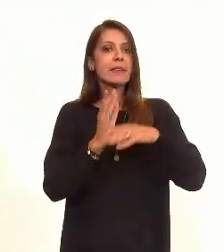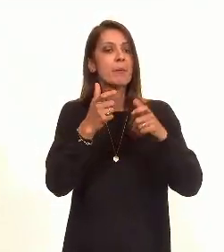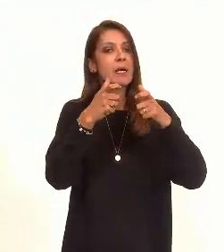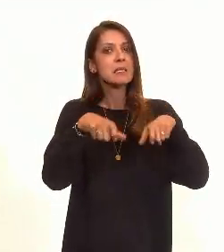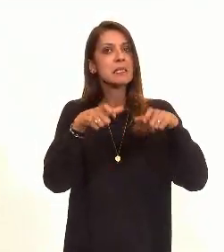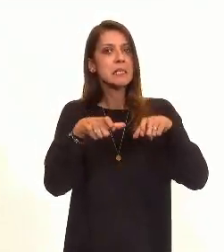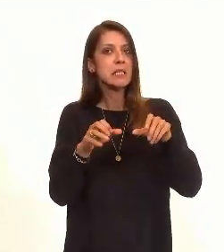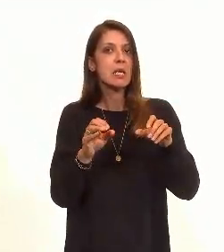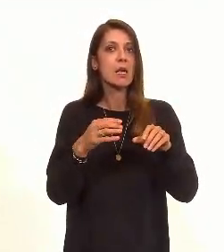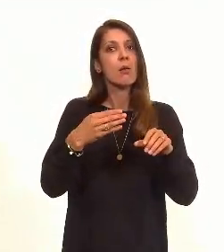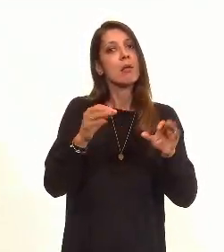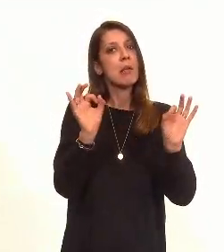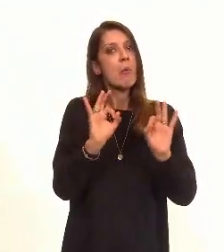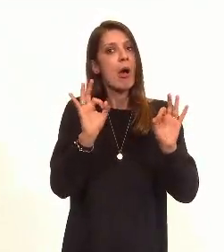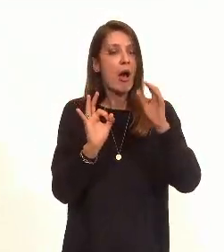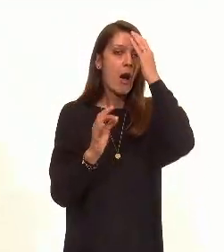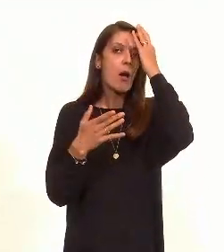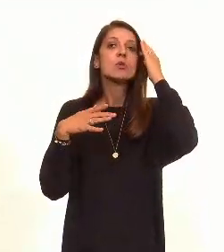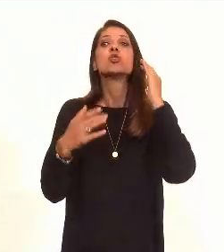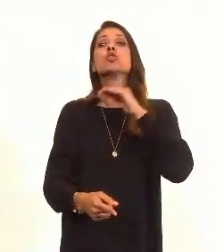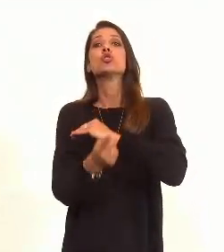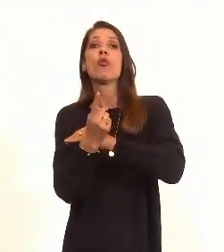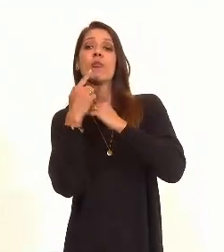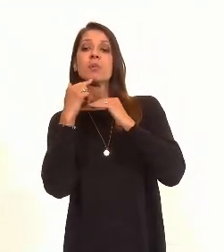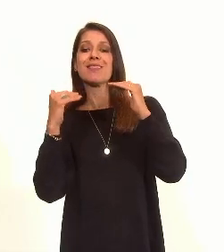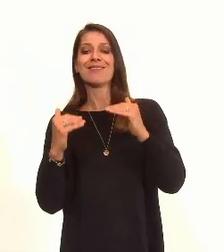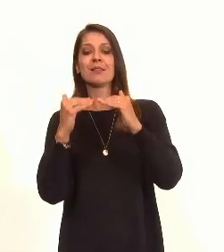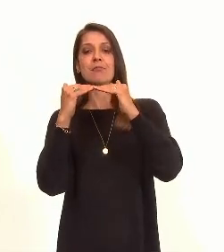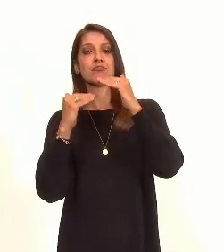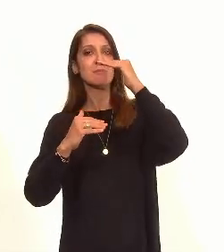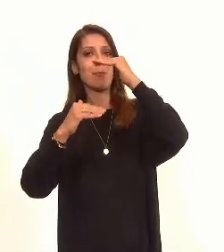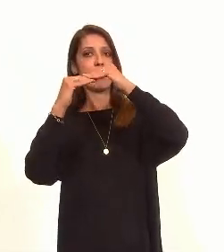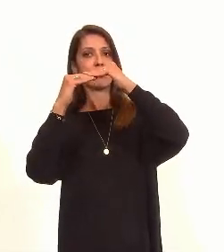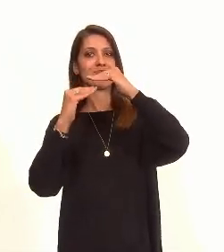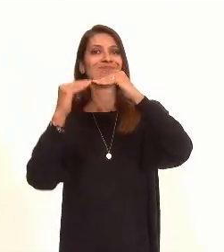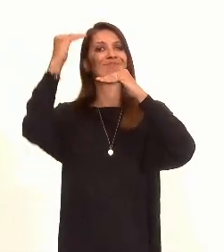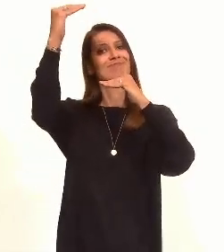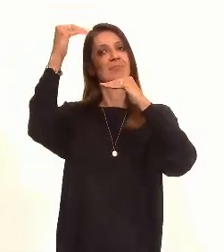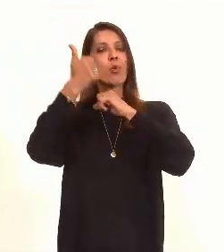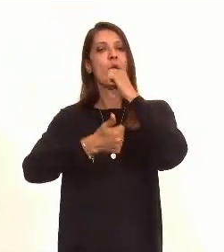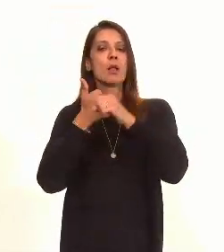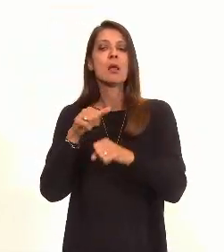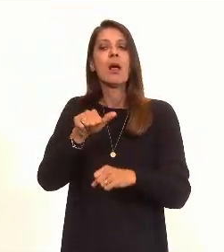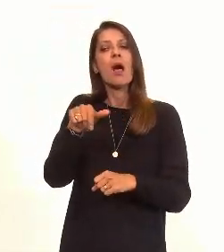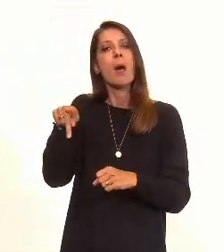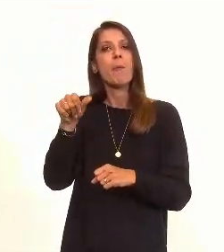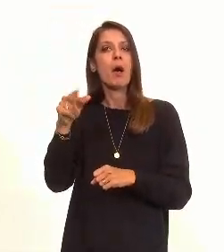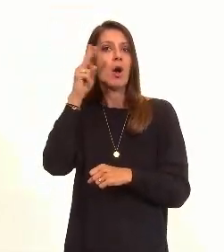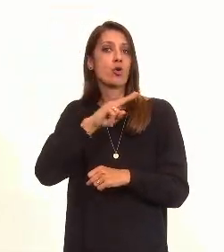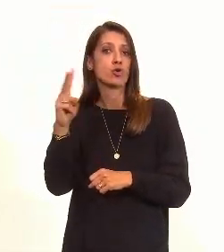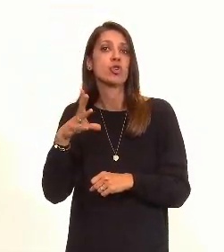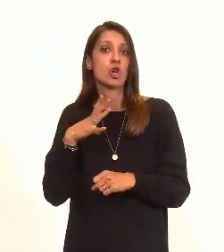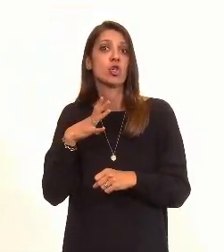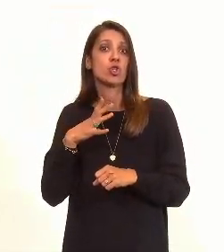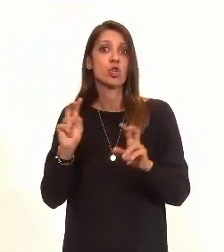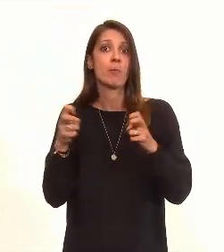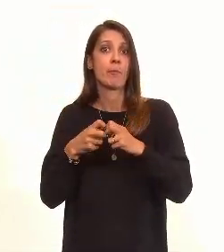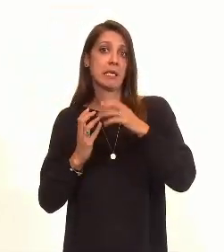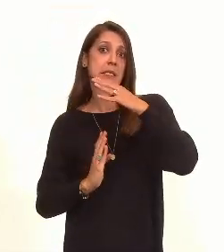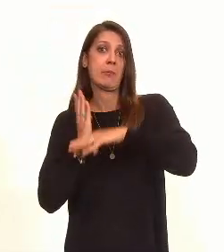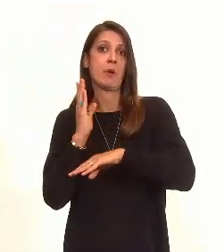patrimoniales déplacent un certain plafond annuel. A l'inverse, l'APA est généralement soumise à un ticket modérateur,